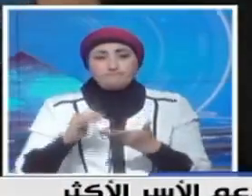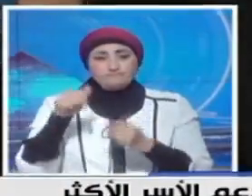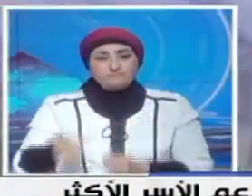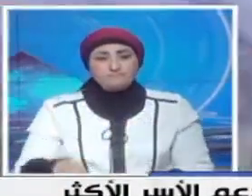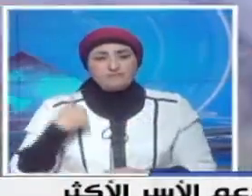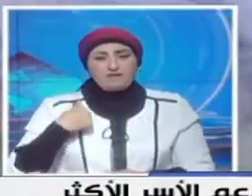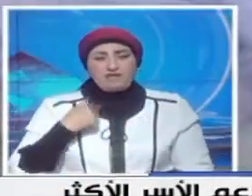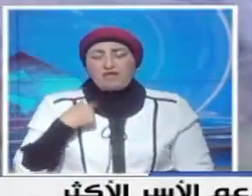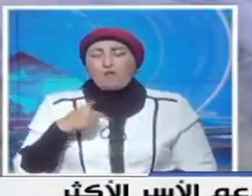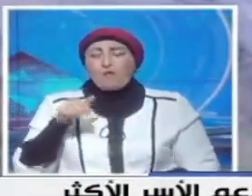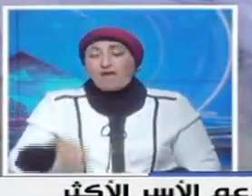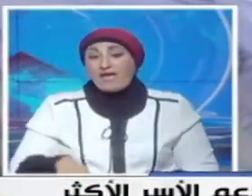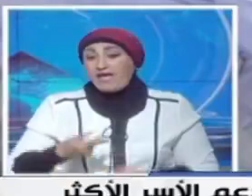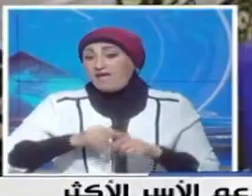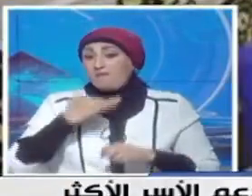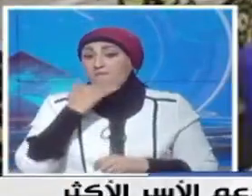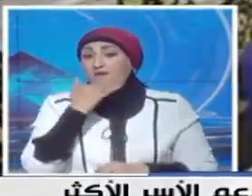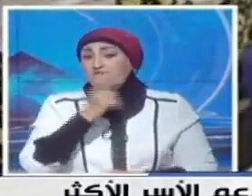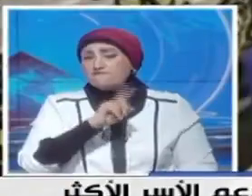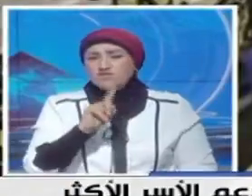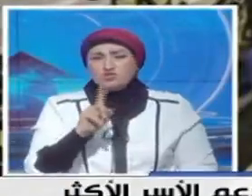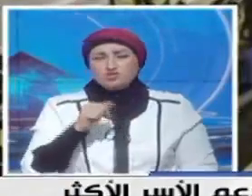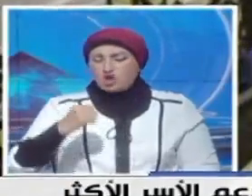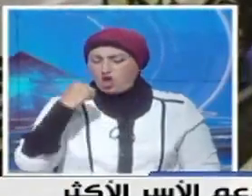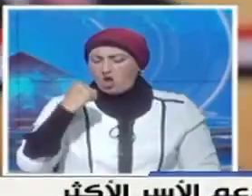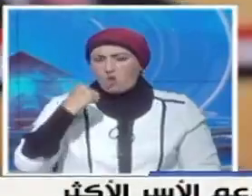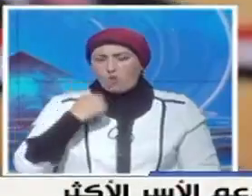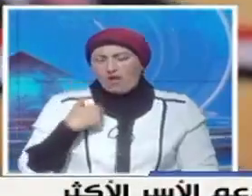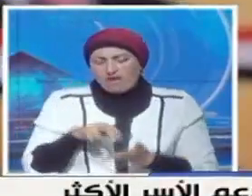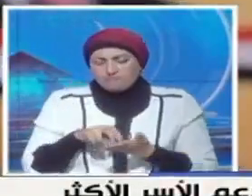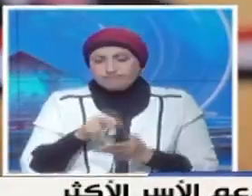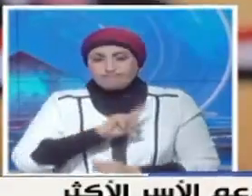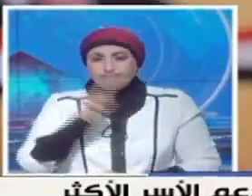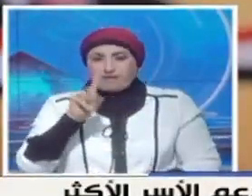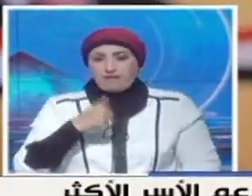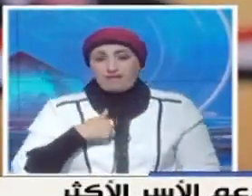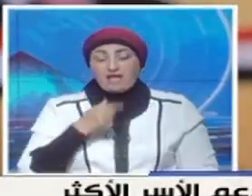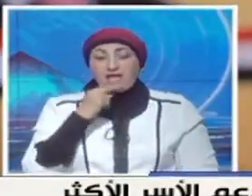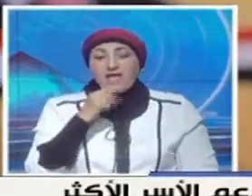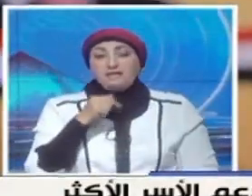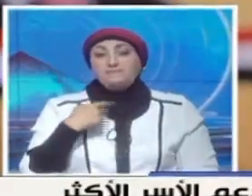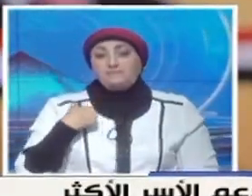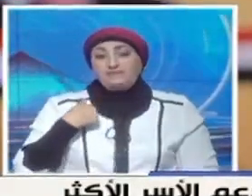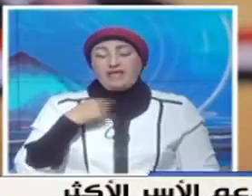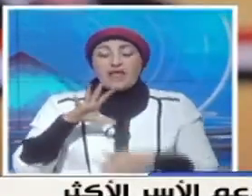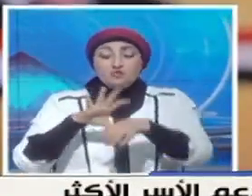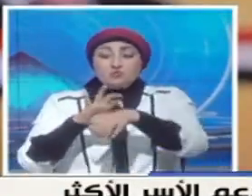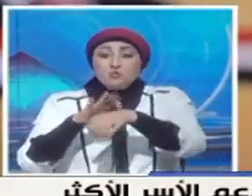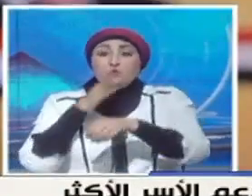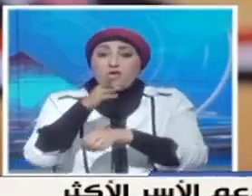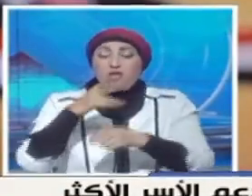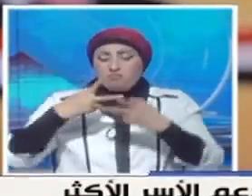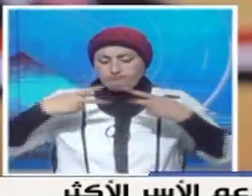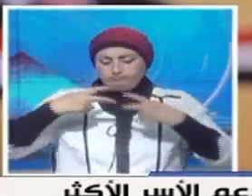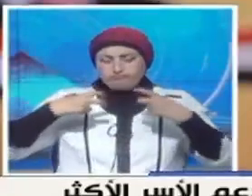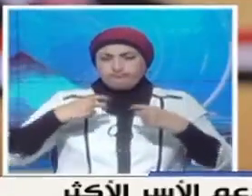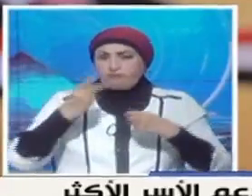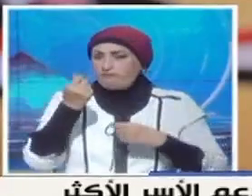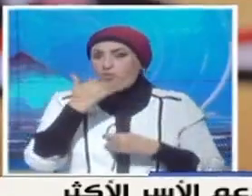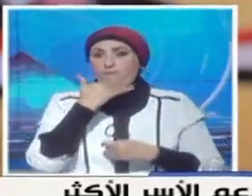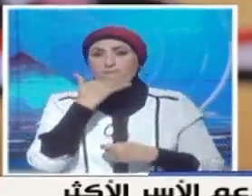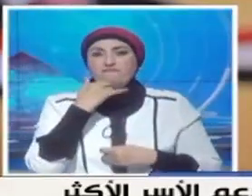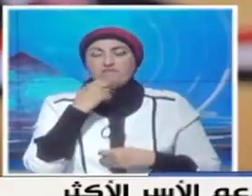وقد الظروف مفيش اي قوة تهزني. عرفت ان في مبادرة كشف مجاني، دخلت كشفت، اللي كشف علينا